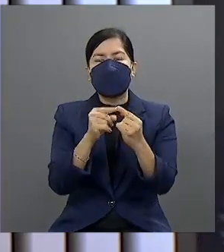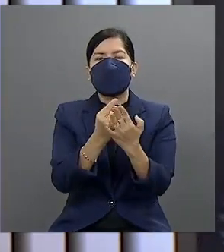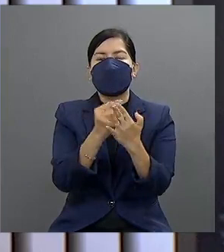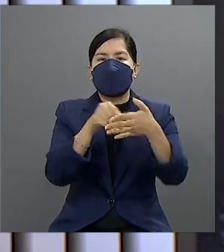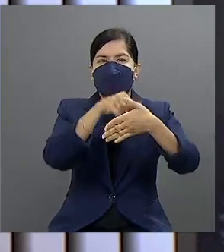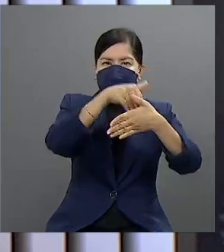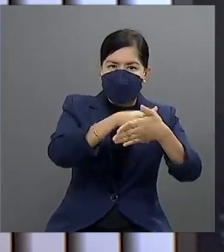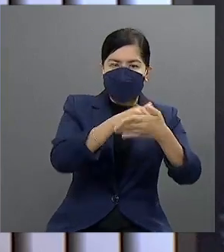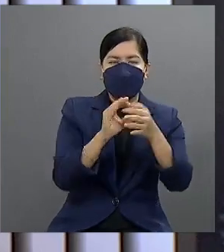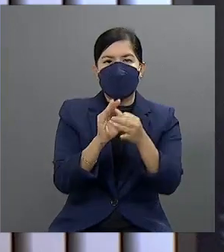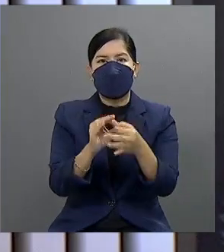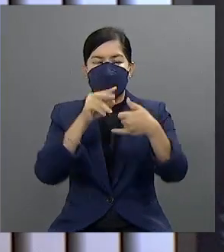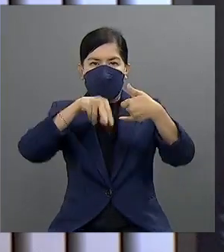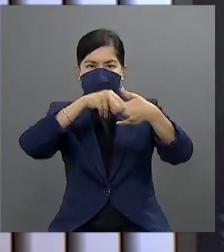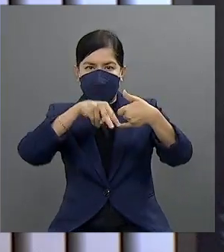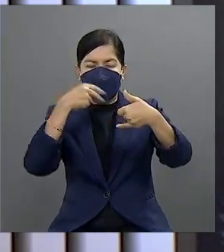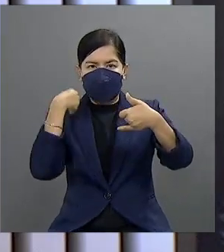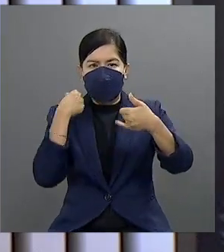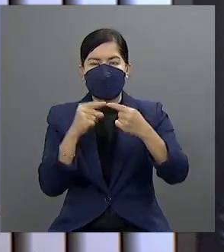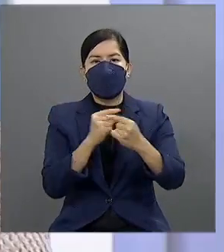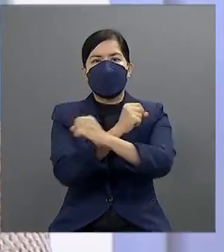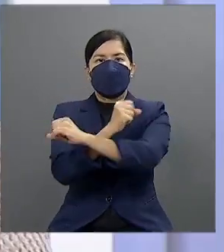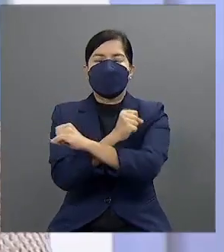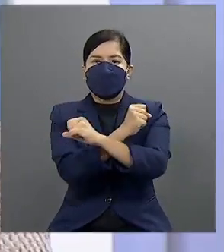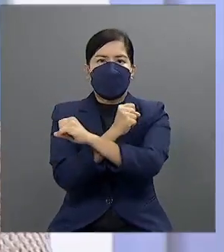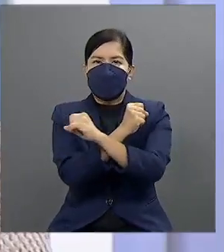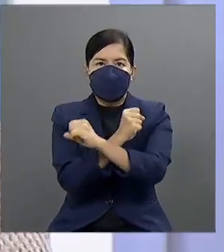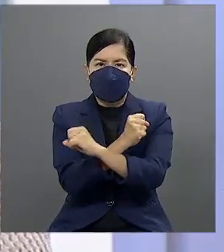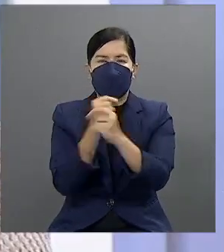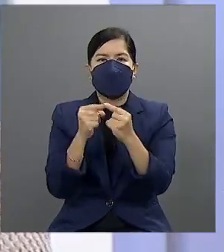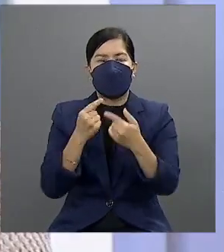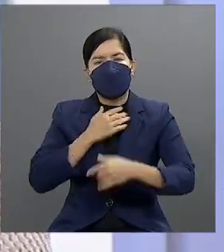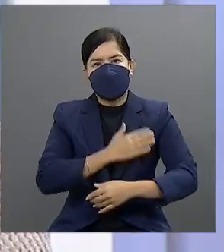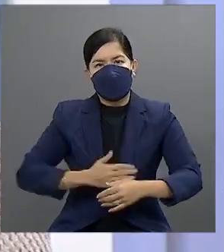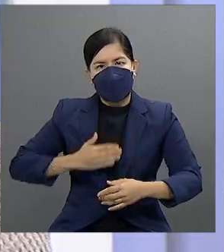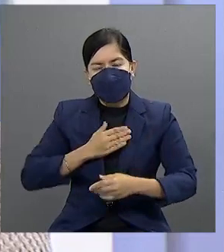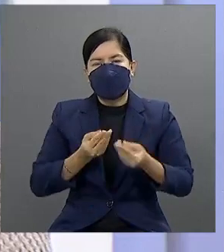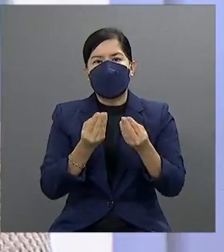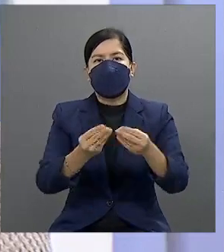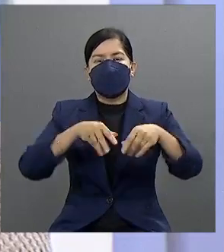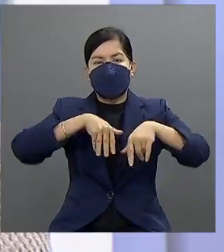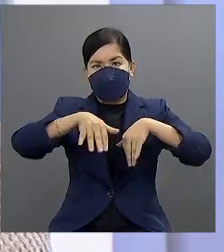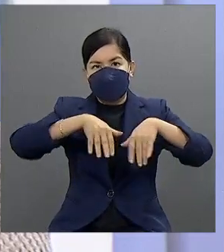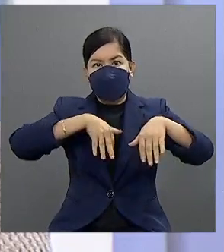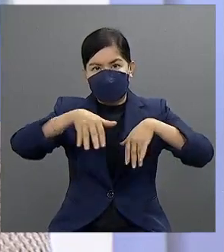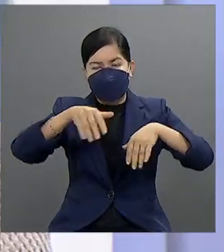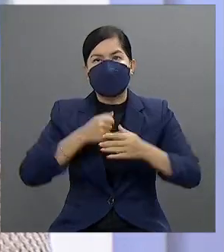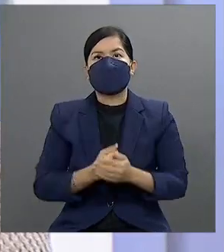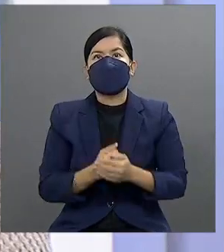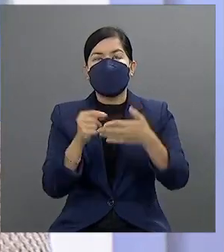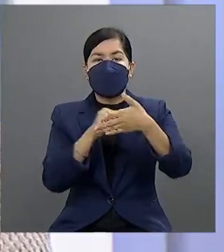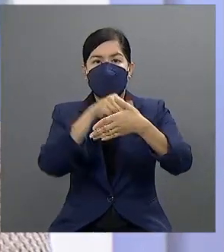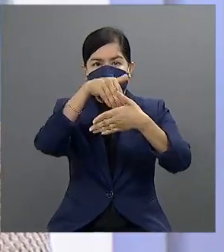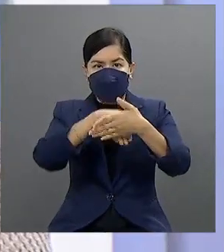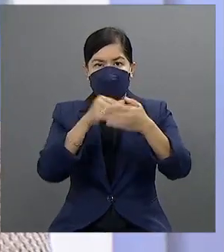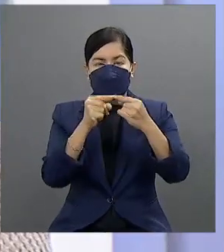อความปลอดภัยและสวัสดิภาพของประชาชนคนไทยที่ไปเลือกตั้งนั่นเองครับ ใช่แล้วคุณผู้ชมการเลือกตั้งนายกอบต.ที่จะมีขึ้นในวันที่28พฤศจิกายน